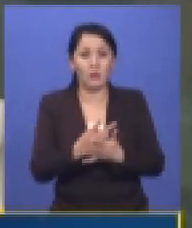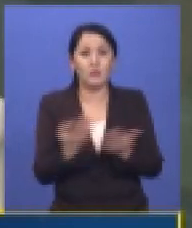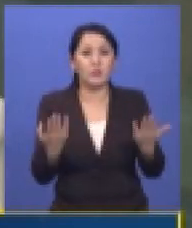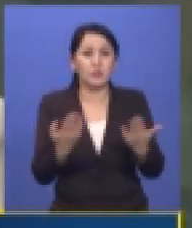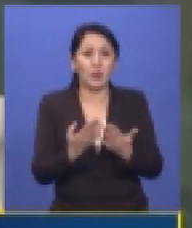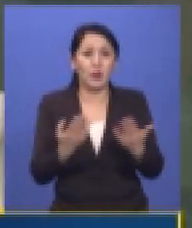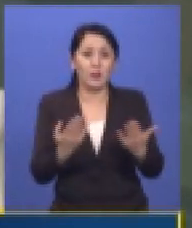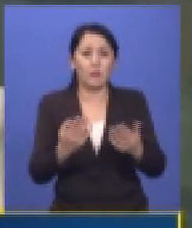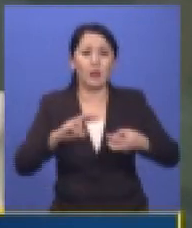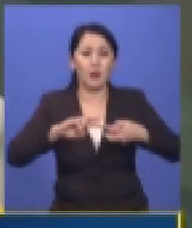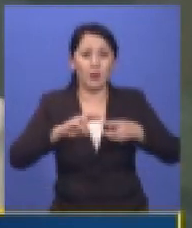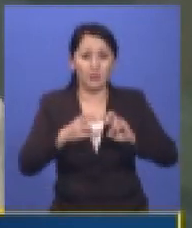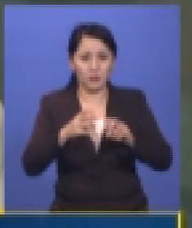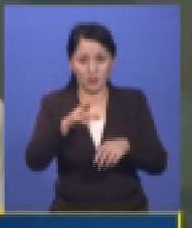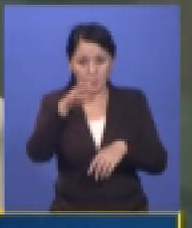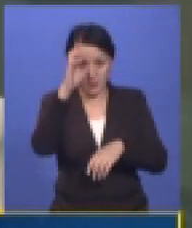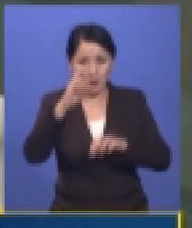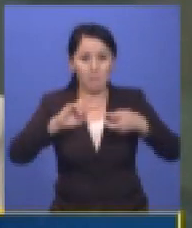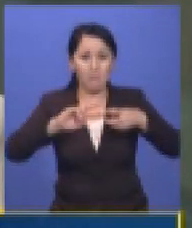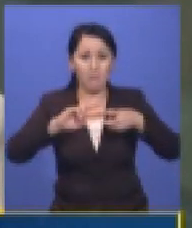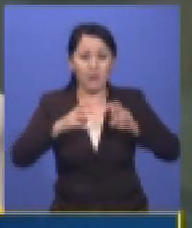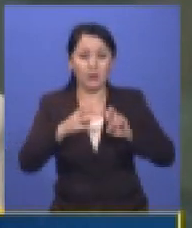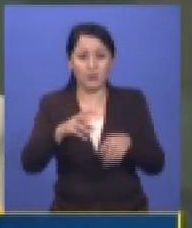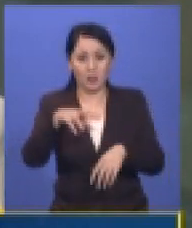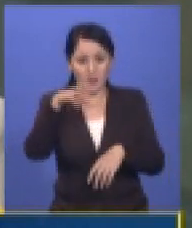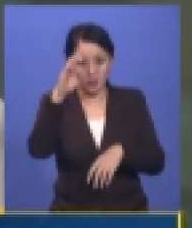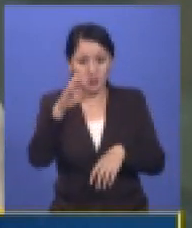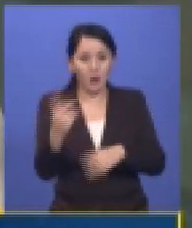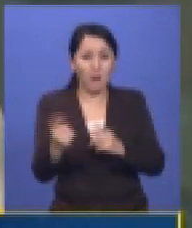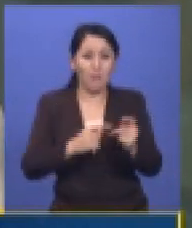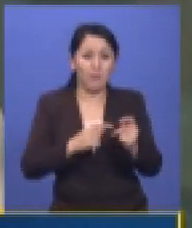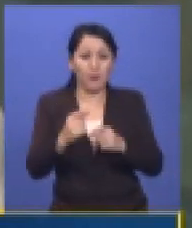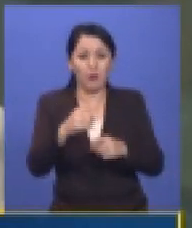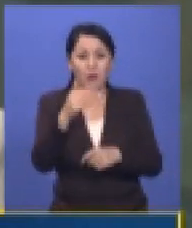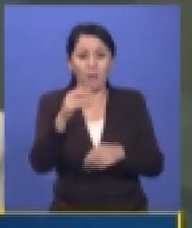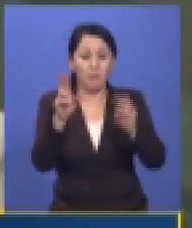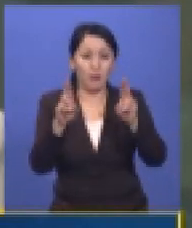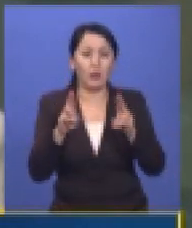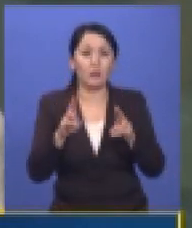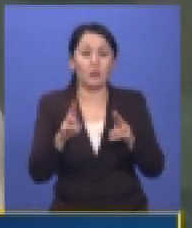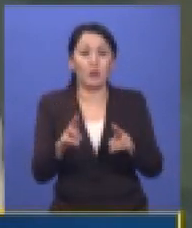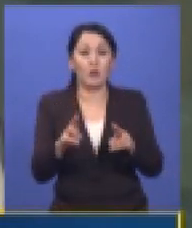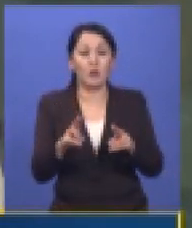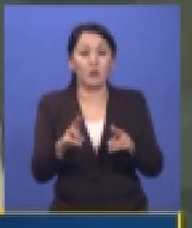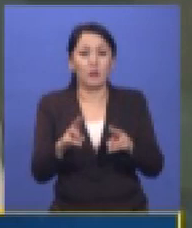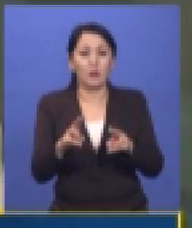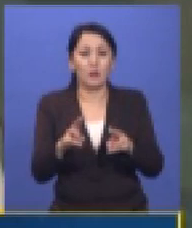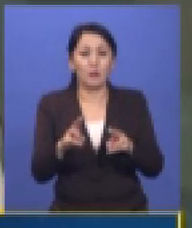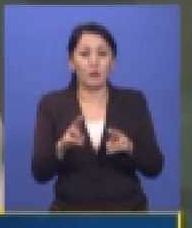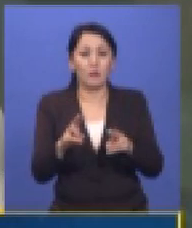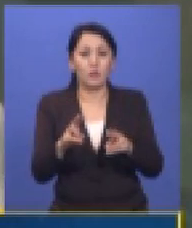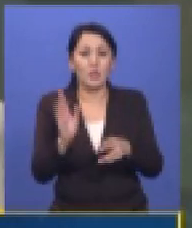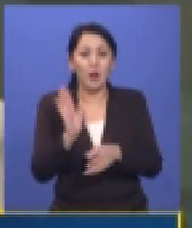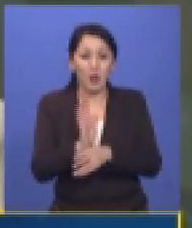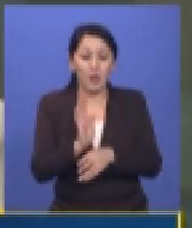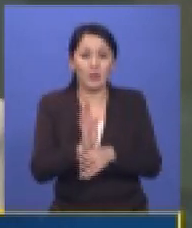да бір фәтуамызды, қандай да бір діни мәселемізді осы діни басқарманың шығарған фәтуаларына, діни басқарманың шығарған қаулыларына сүйеніп,